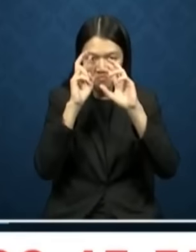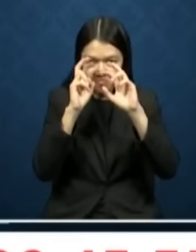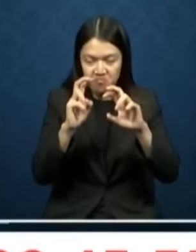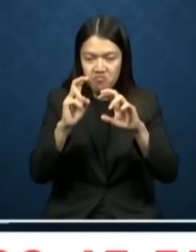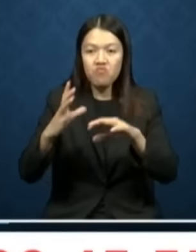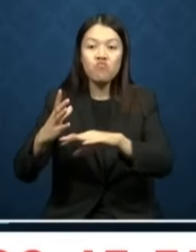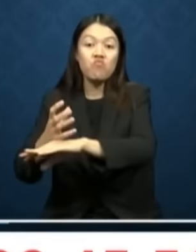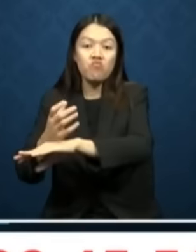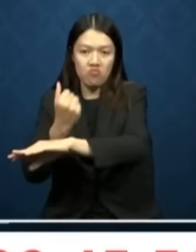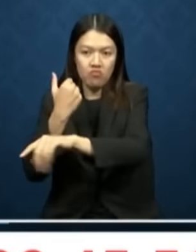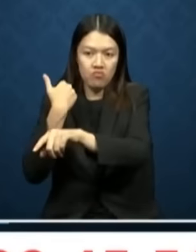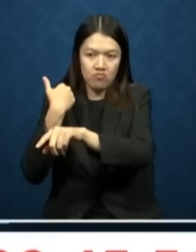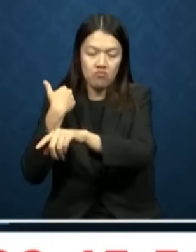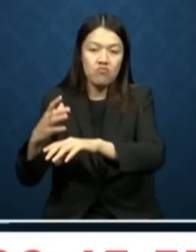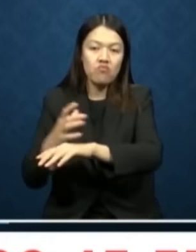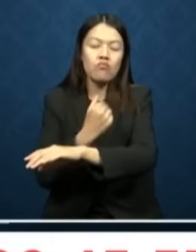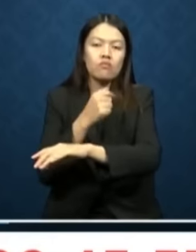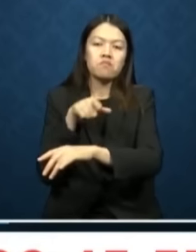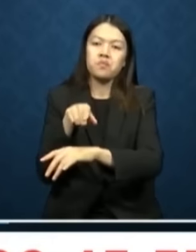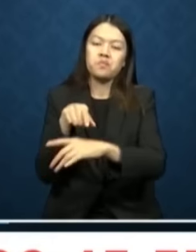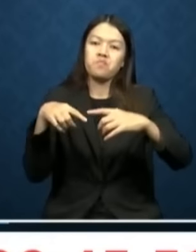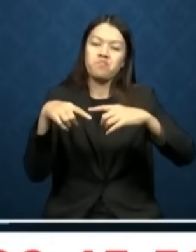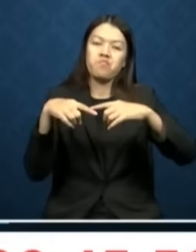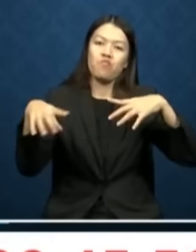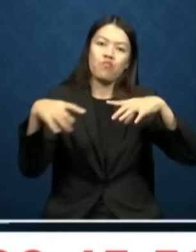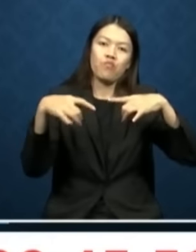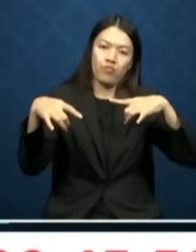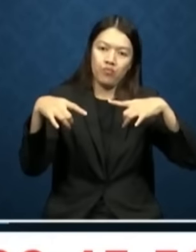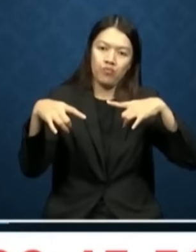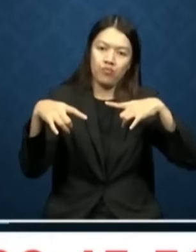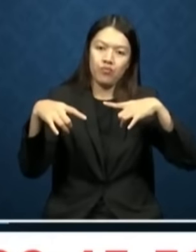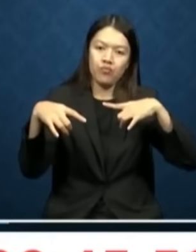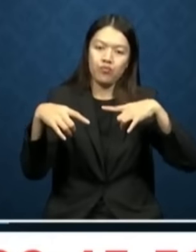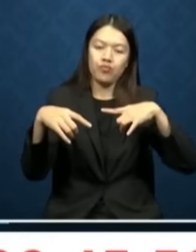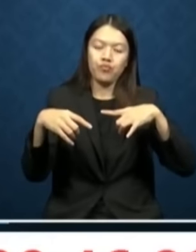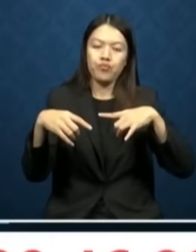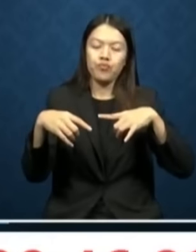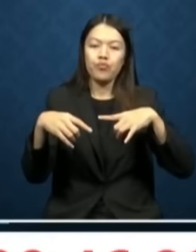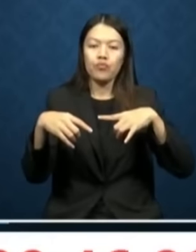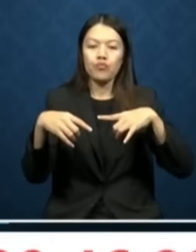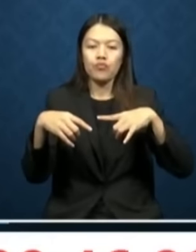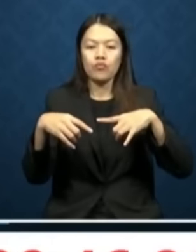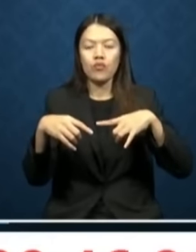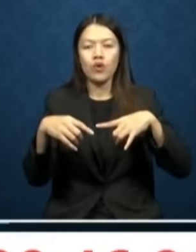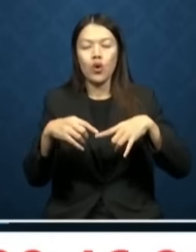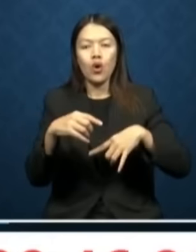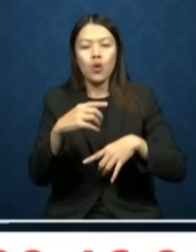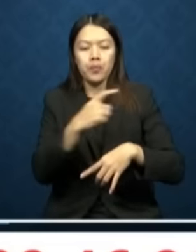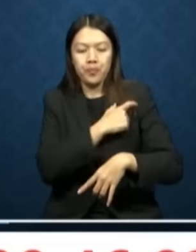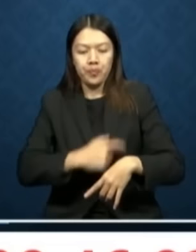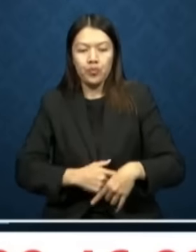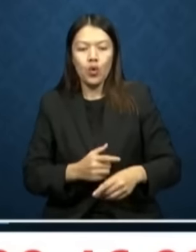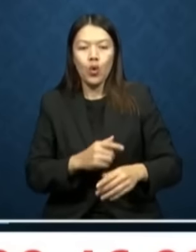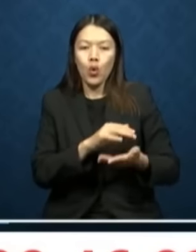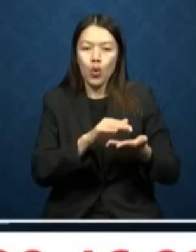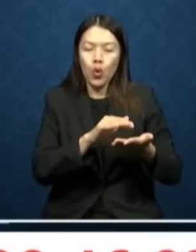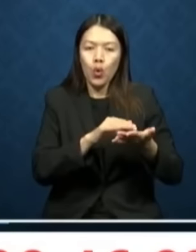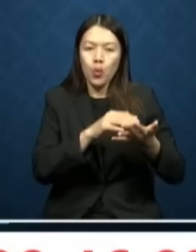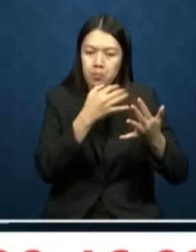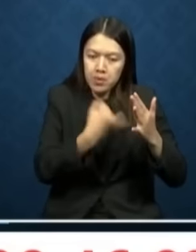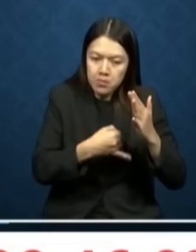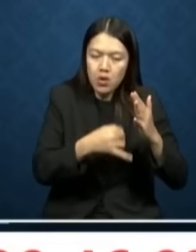องบางพรรคเป็นการขัดในส่วนของพระบรมราชโองการอภัยลดโทษหรือไม่ถือเป็นการ